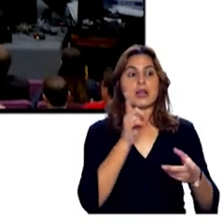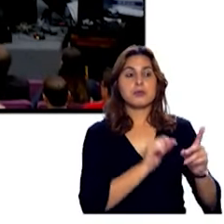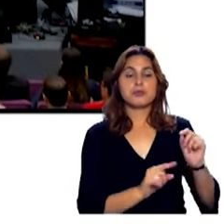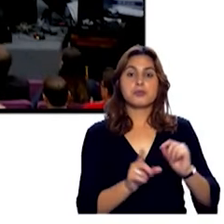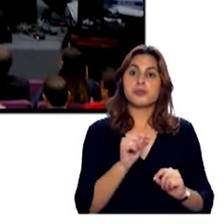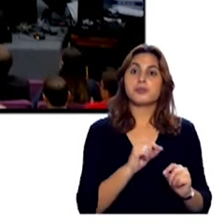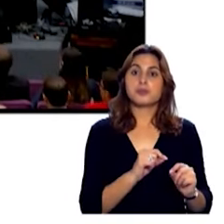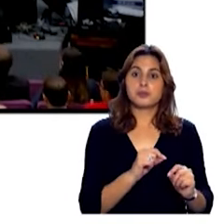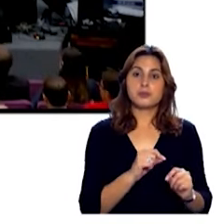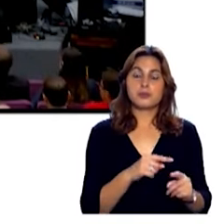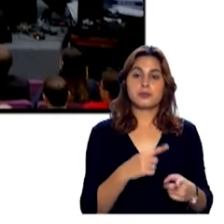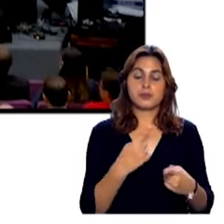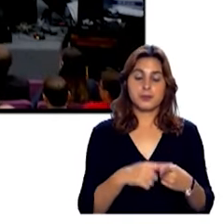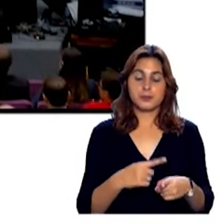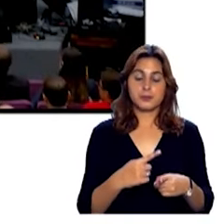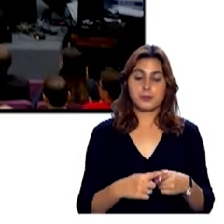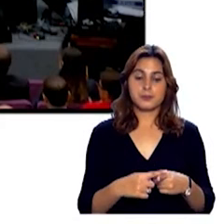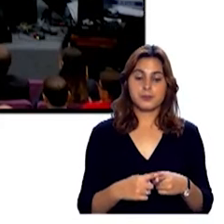vaglio